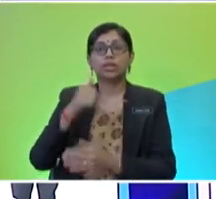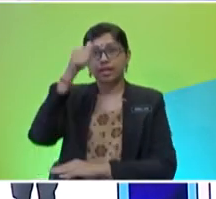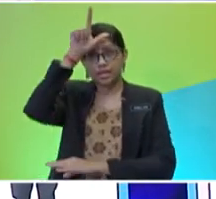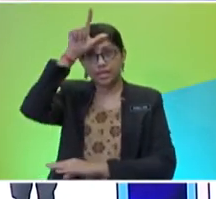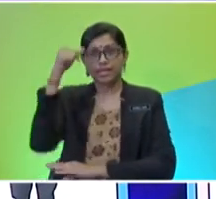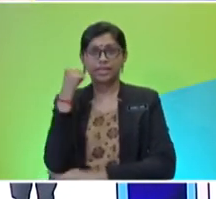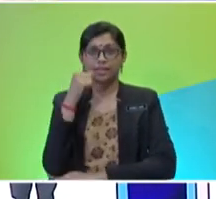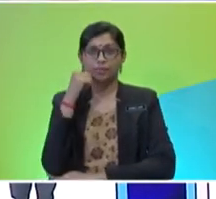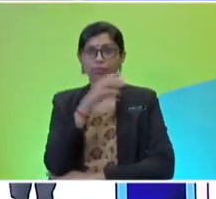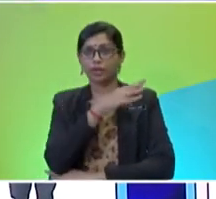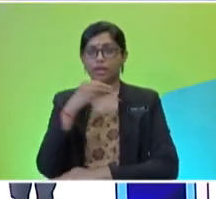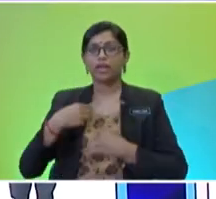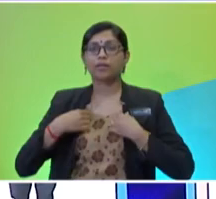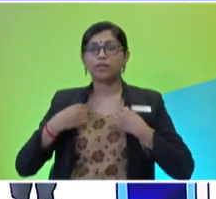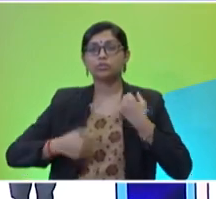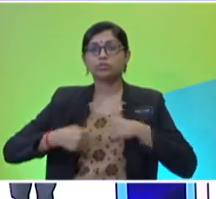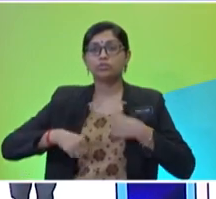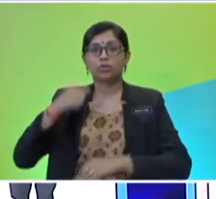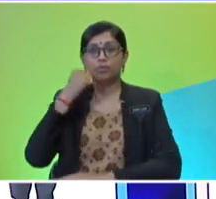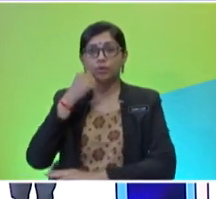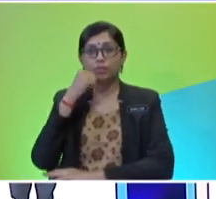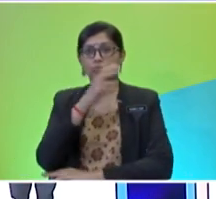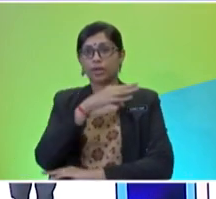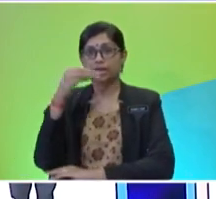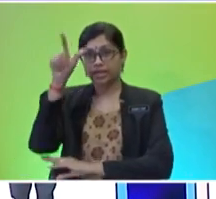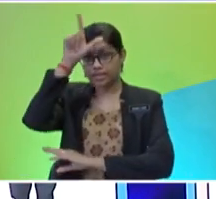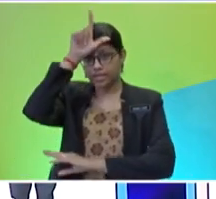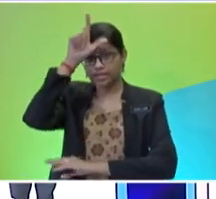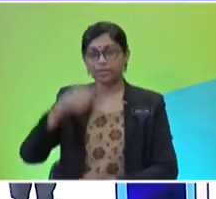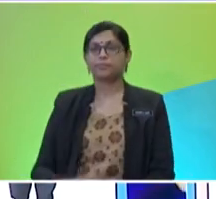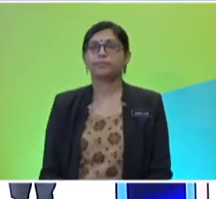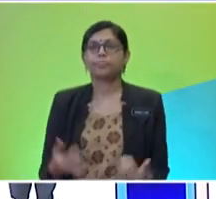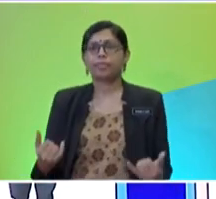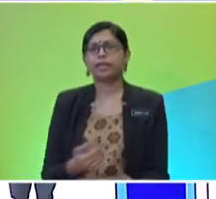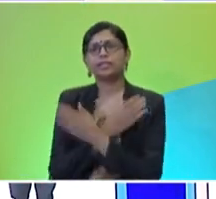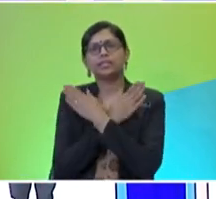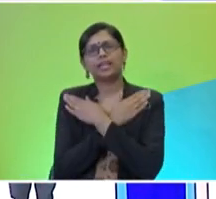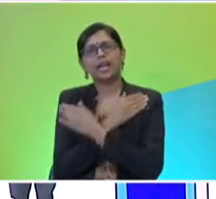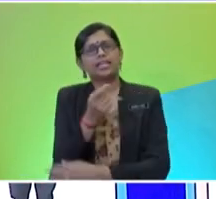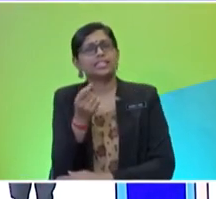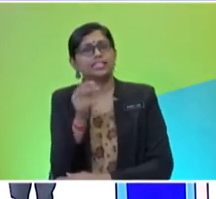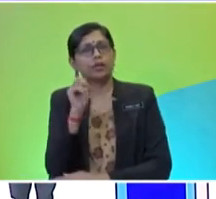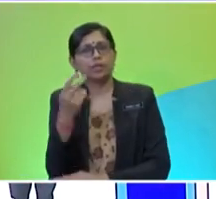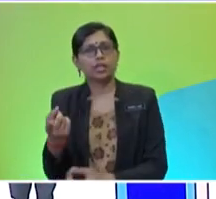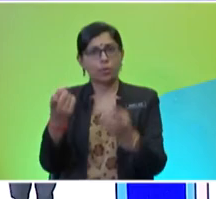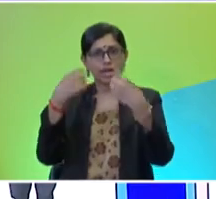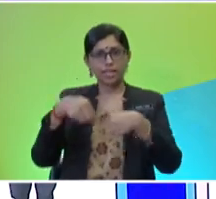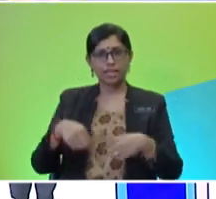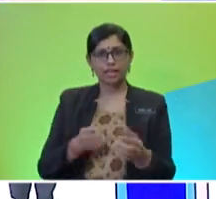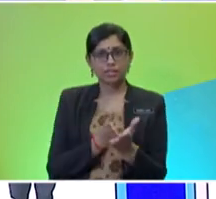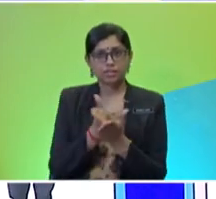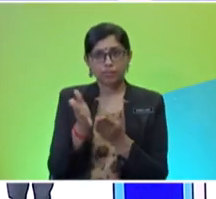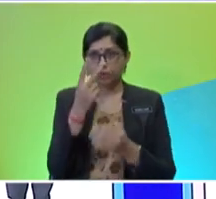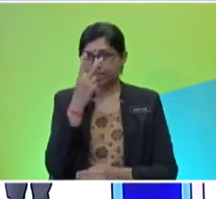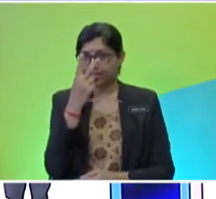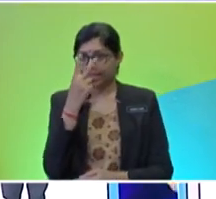bagi pelajar lelaki dan juga pelajar perempuan. Baik cikgu, kita nak berhenti dulu boleh cikgu? Okey. Okey, lepas ini kita akan kembali